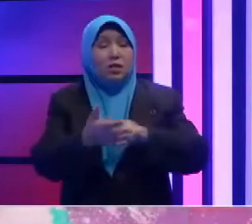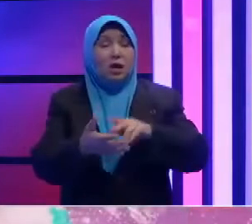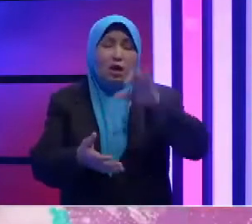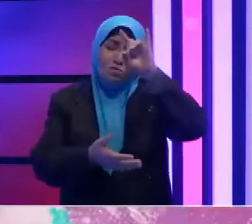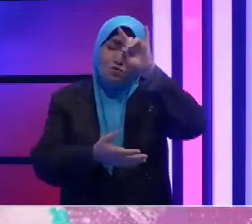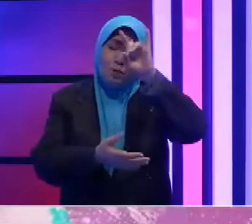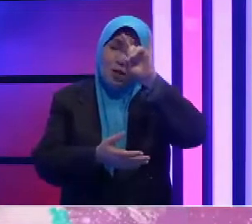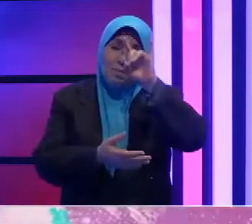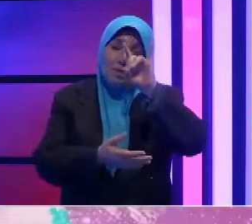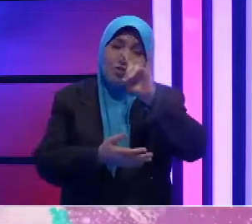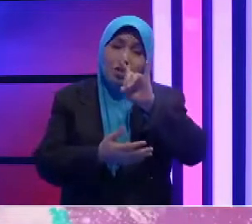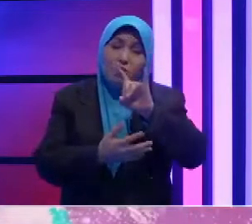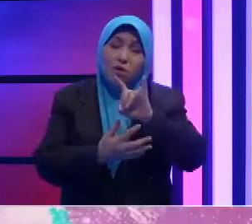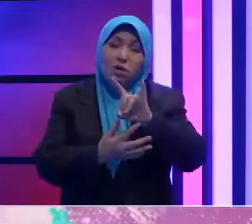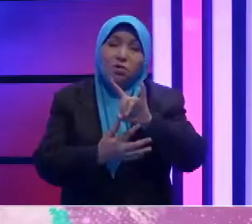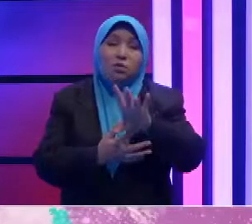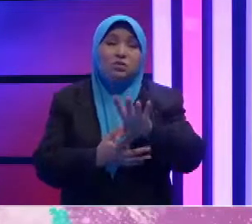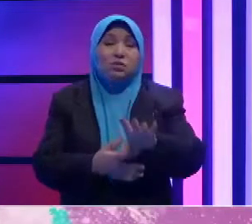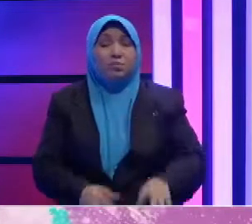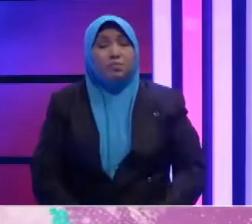أعوذ بالله من الشيطان الرجيم.